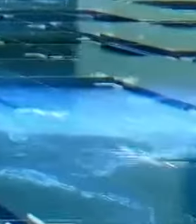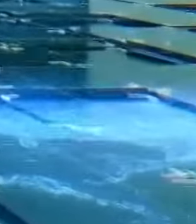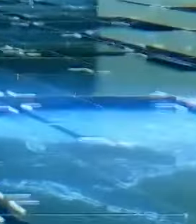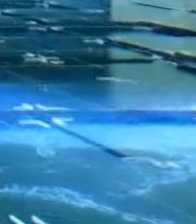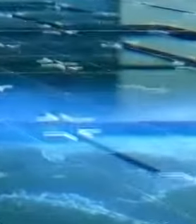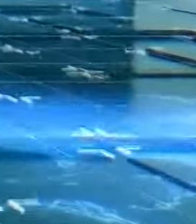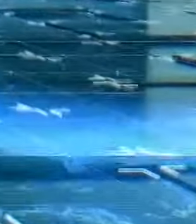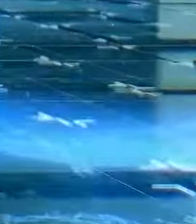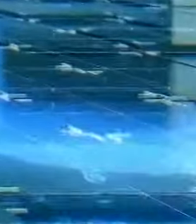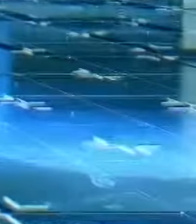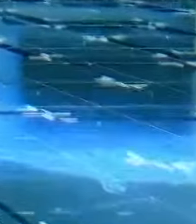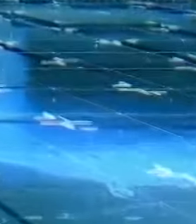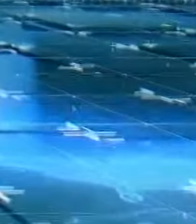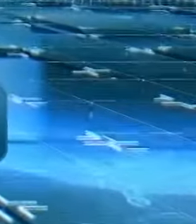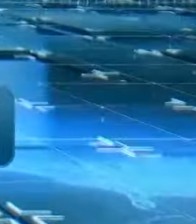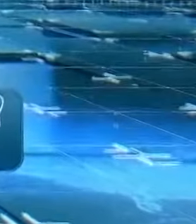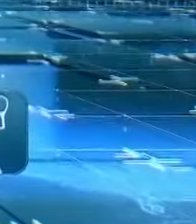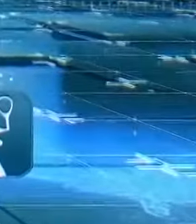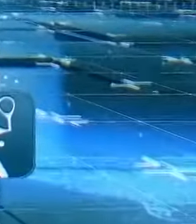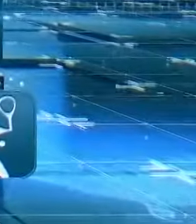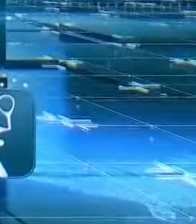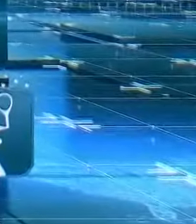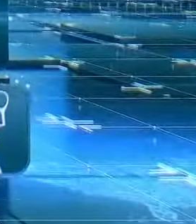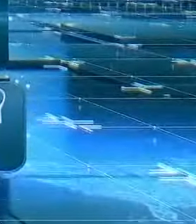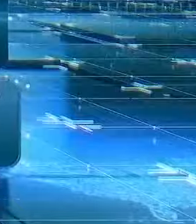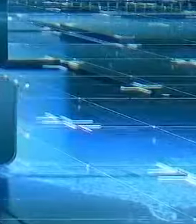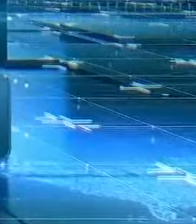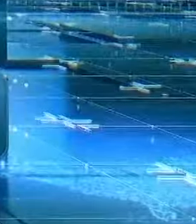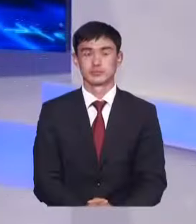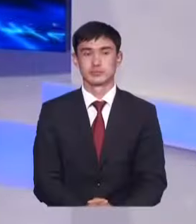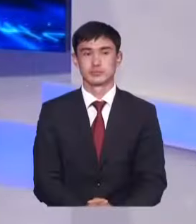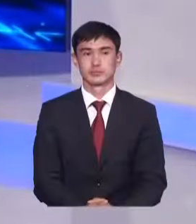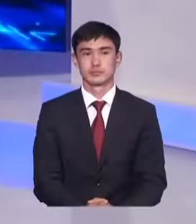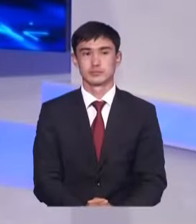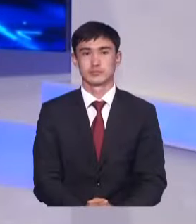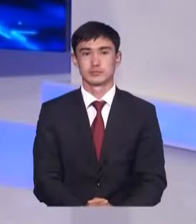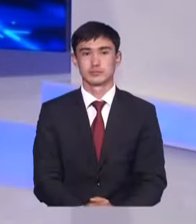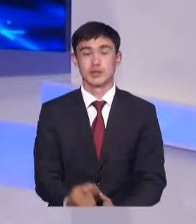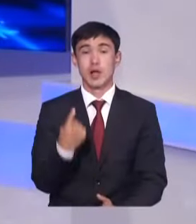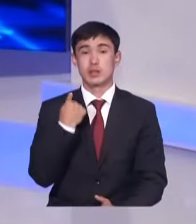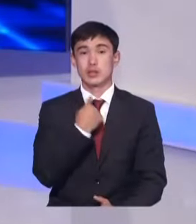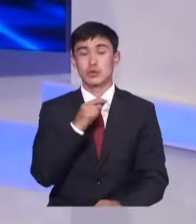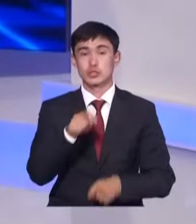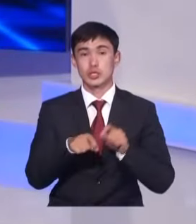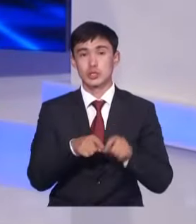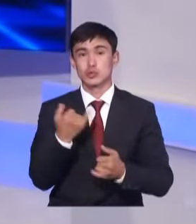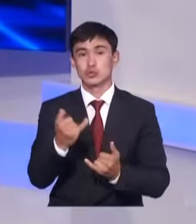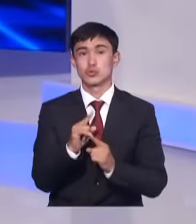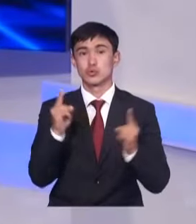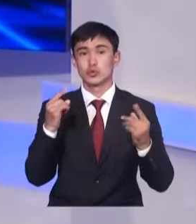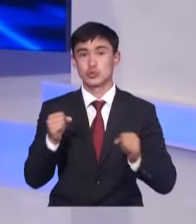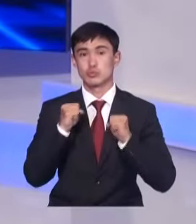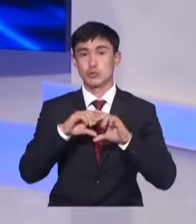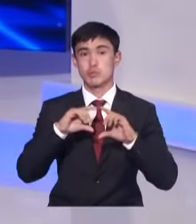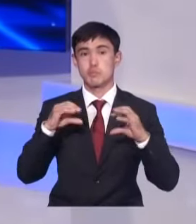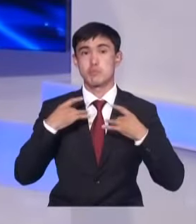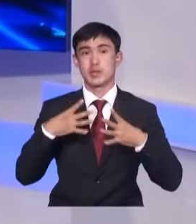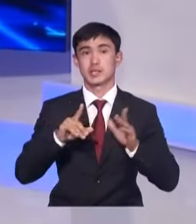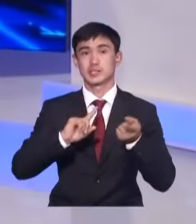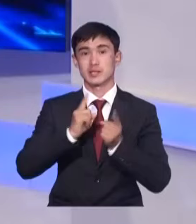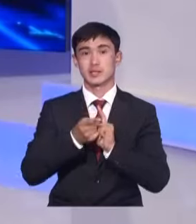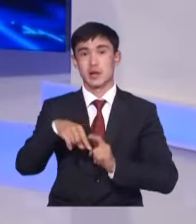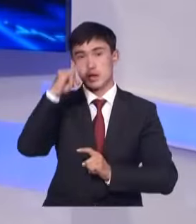Та талдықорғанда жел аяқтар үшін үлкен спорт